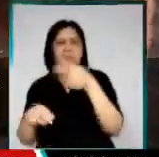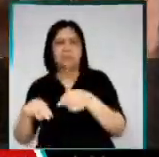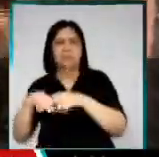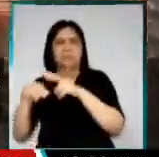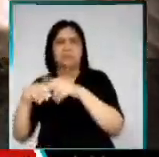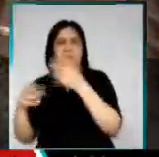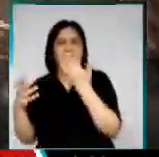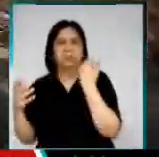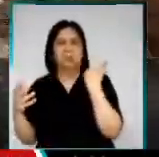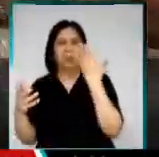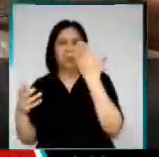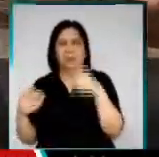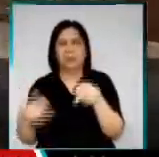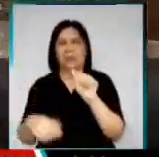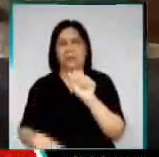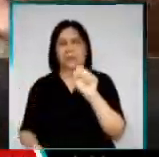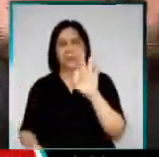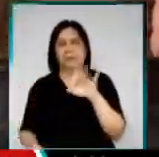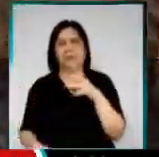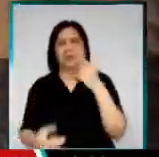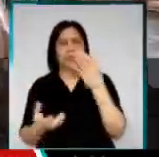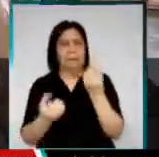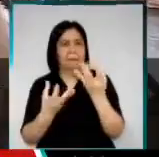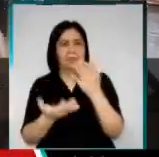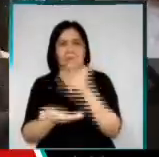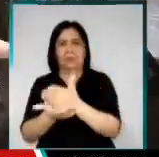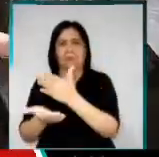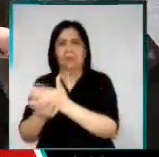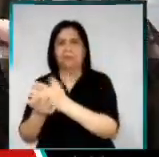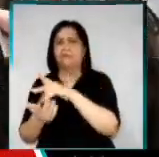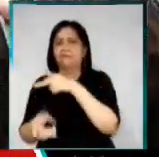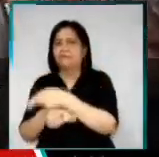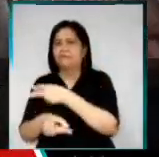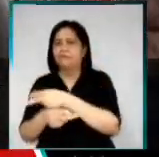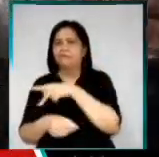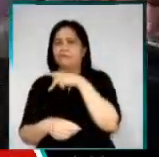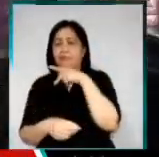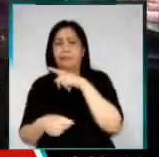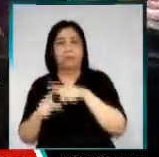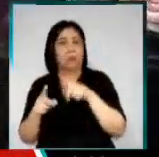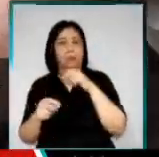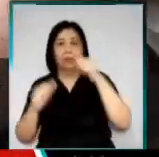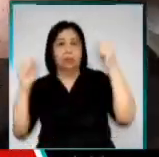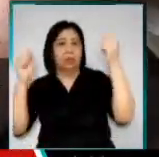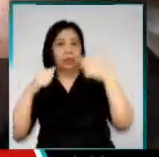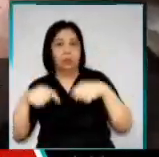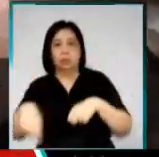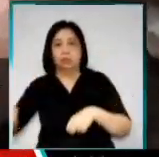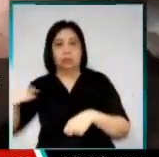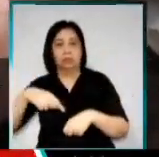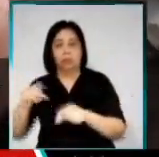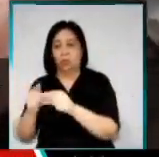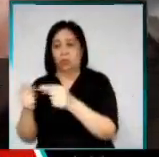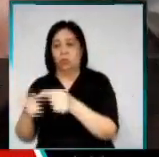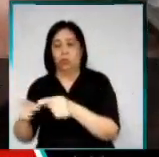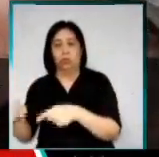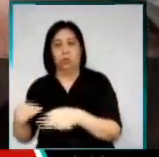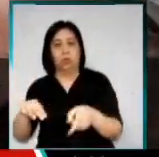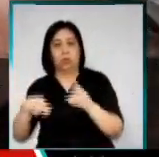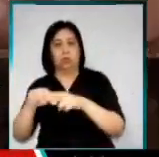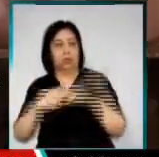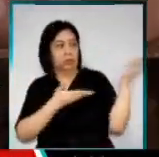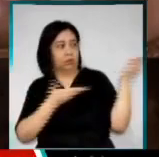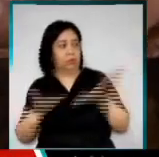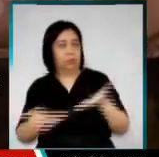at dahil marami rin ang tumigil muna sa pagbababoy. Pero hindi isang ayon ng local hog raisers sa dagdag na pag-aangkat na